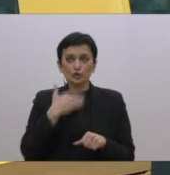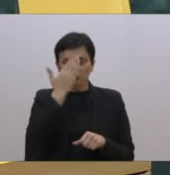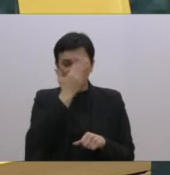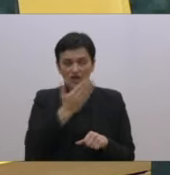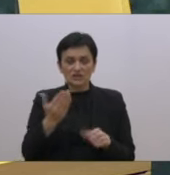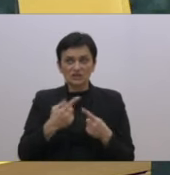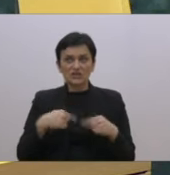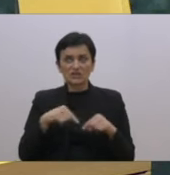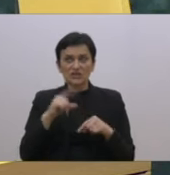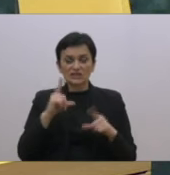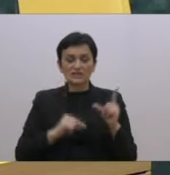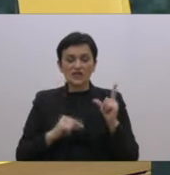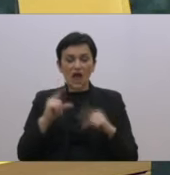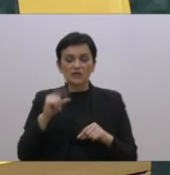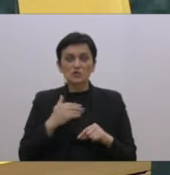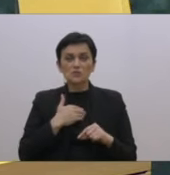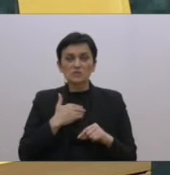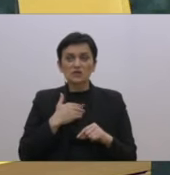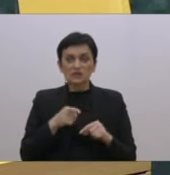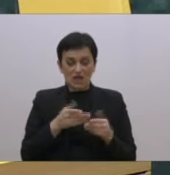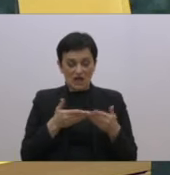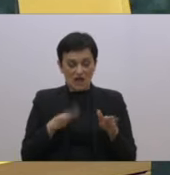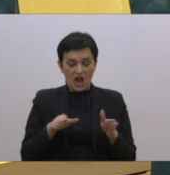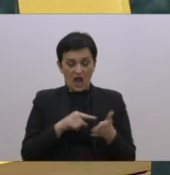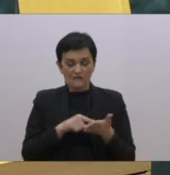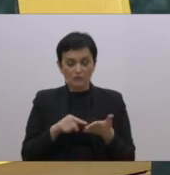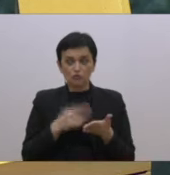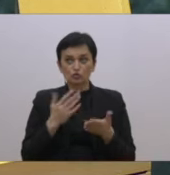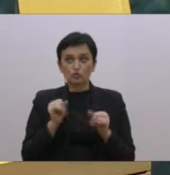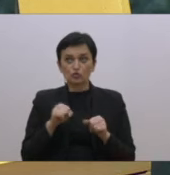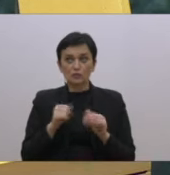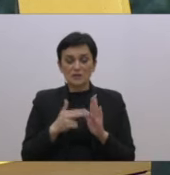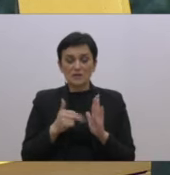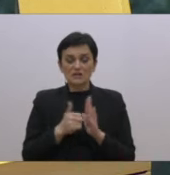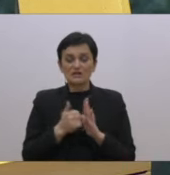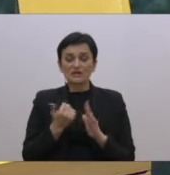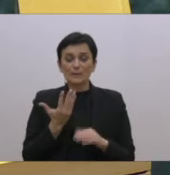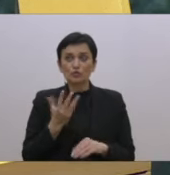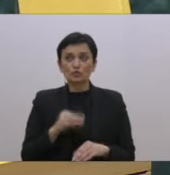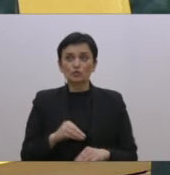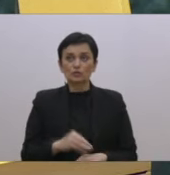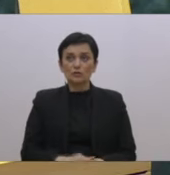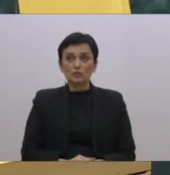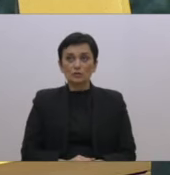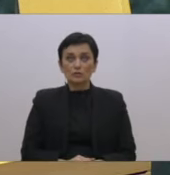საზოგადოებას. სტატისტიკა მინდა გავხსნა და ამიტომ თუ შეიძლება რომ აპატიოთ რამდენიმე წუთი.